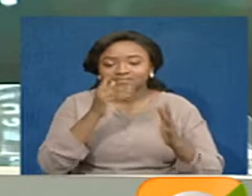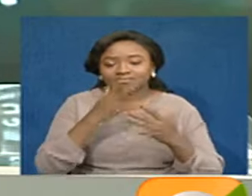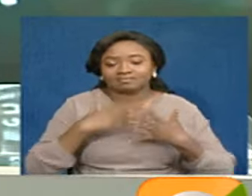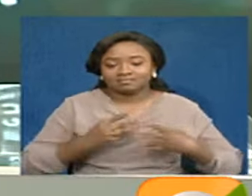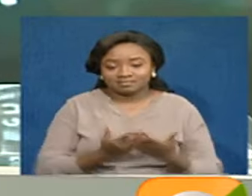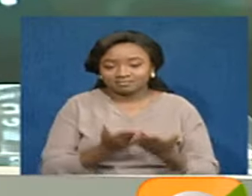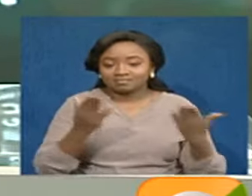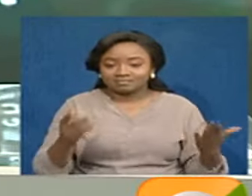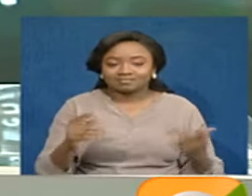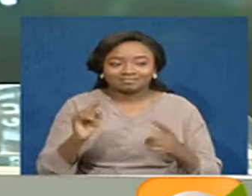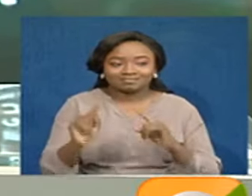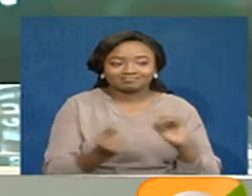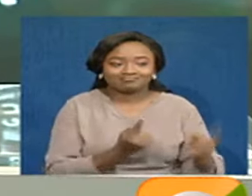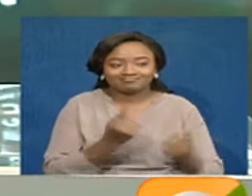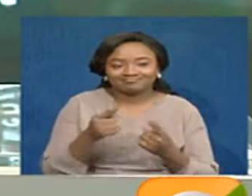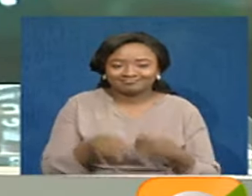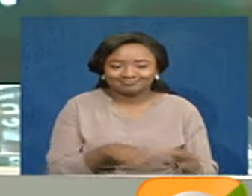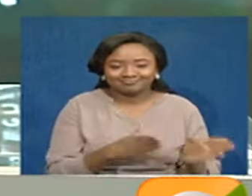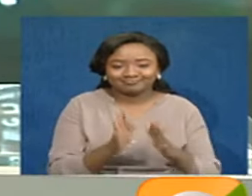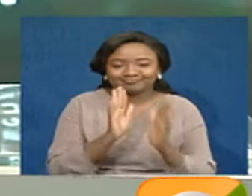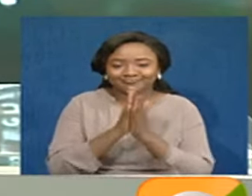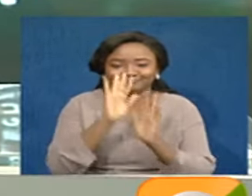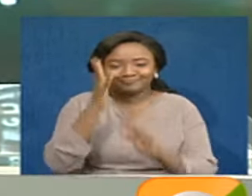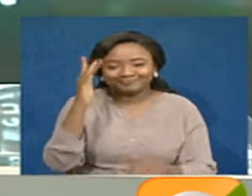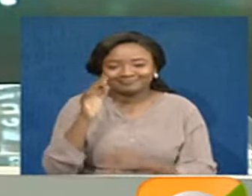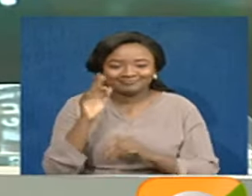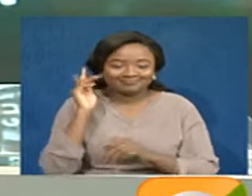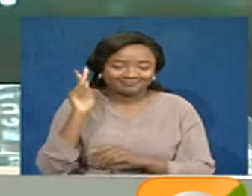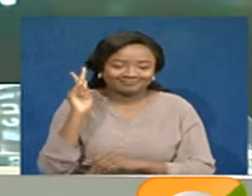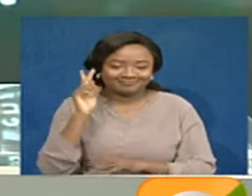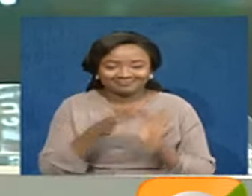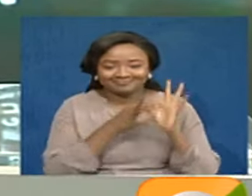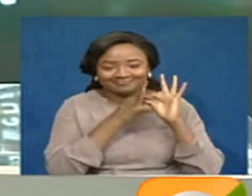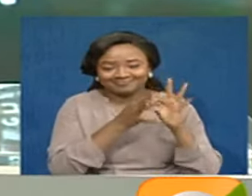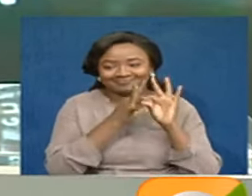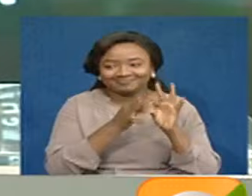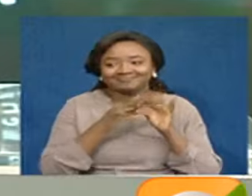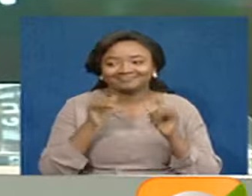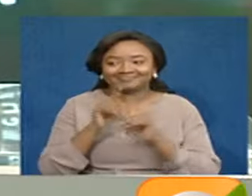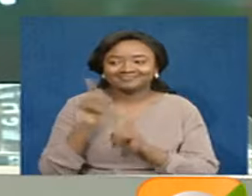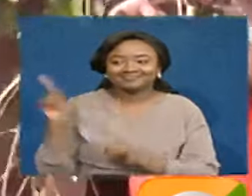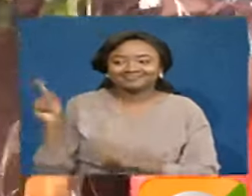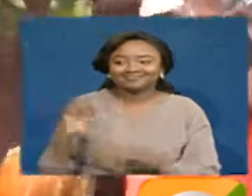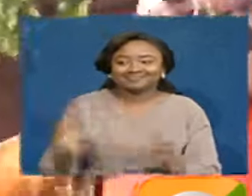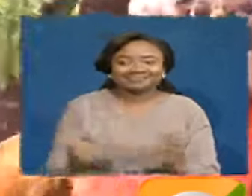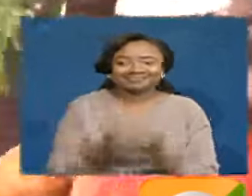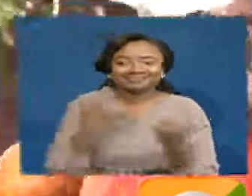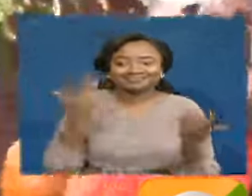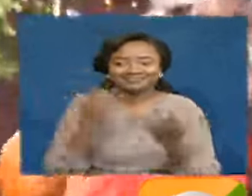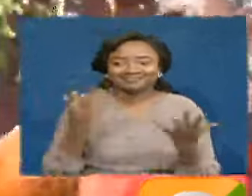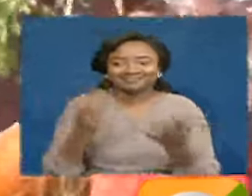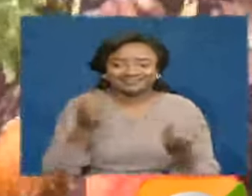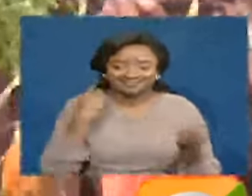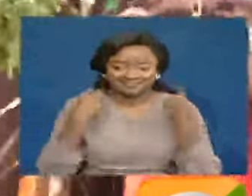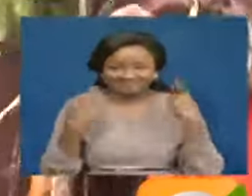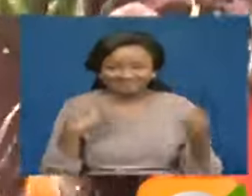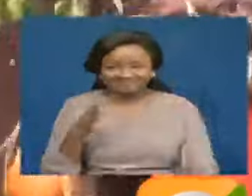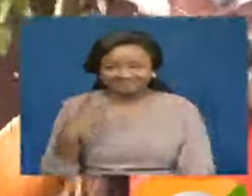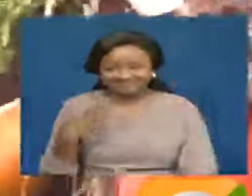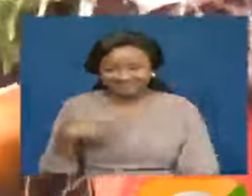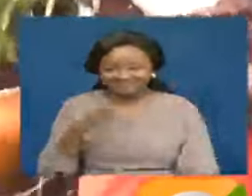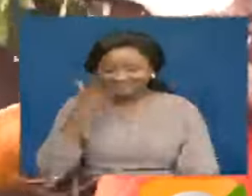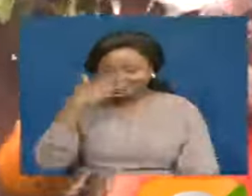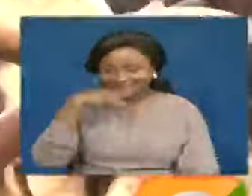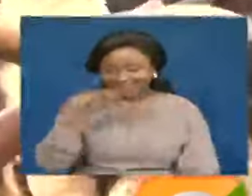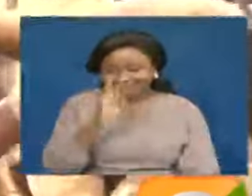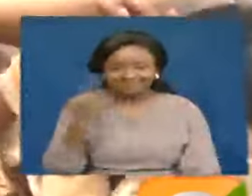ya kusherekea utamaduni wa jamii ya Kipsigis. Hafla hiyo iliyoandaliwa katika uwanja wa michezo wa Kericho Green utafanyika kwa siku tatu.